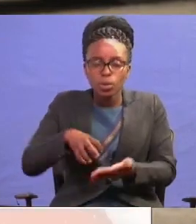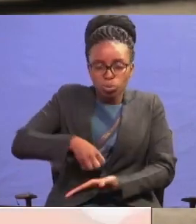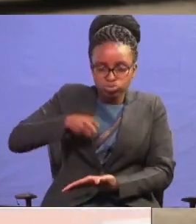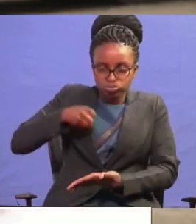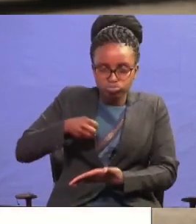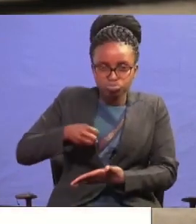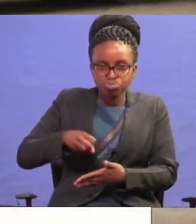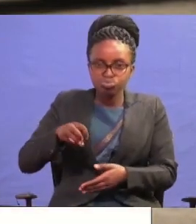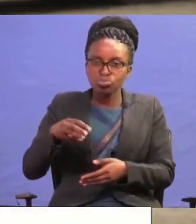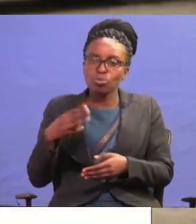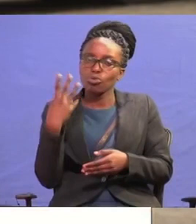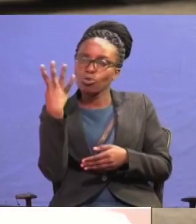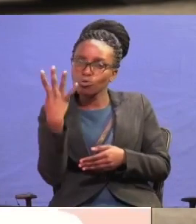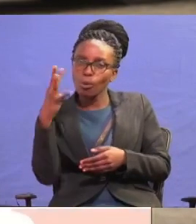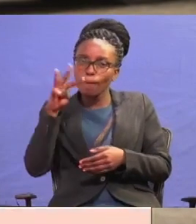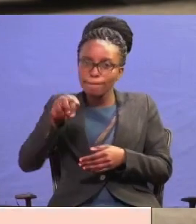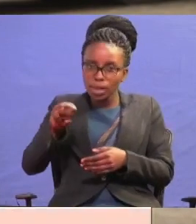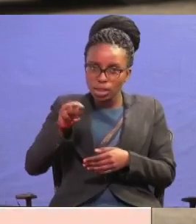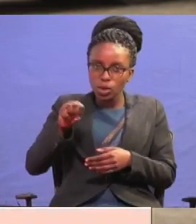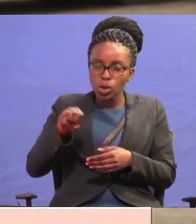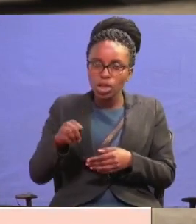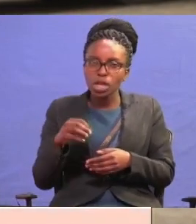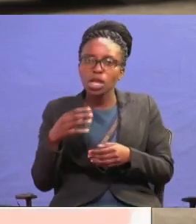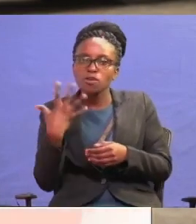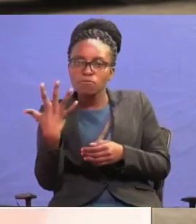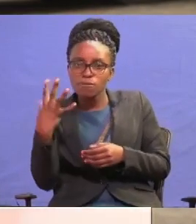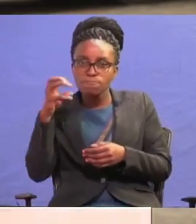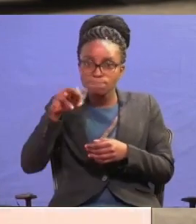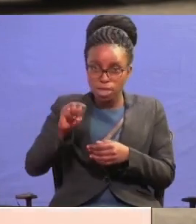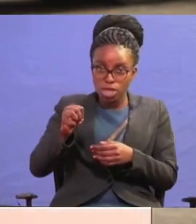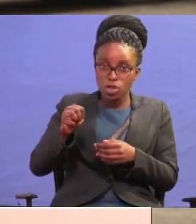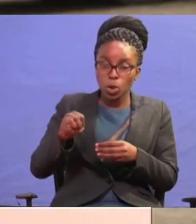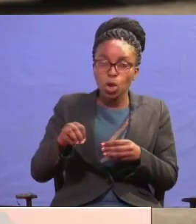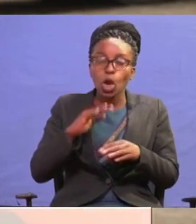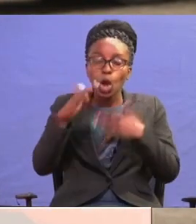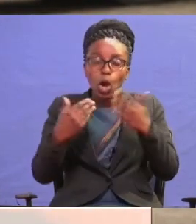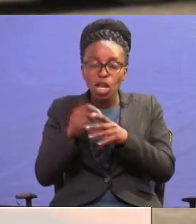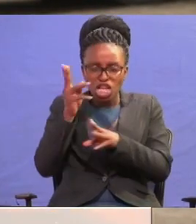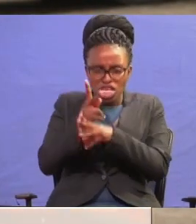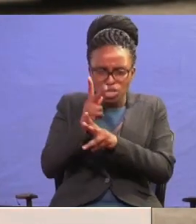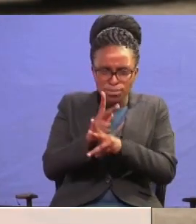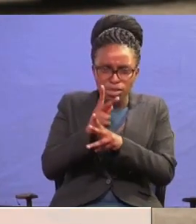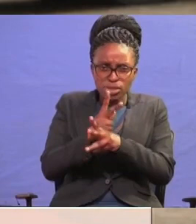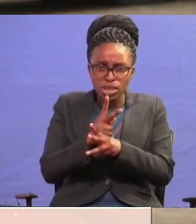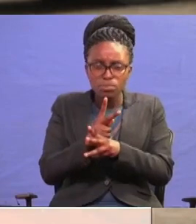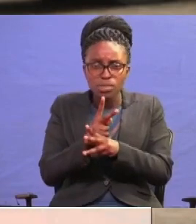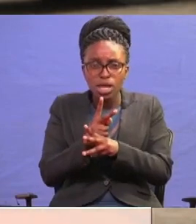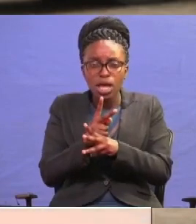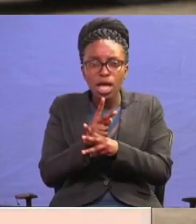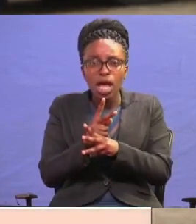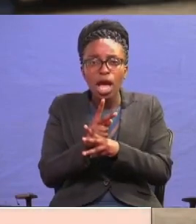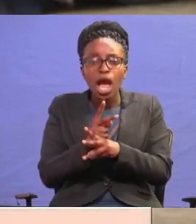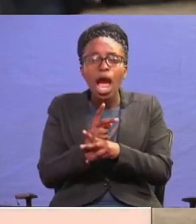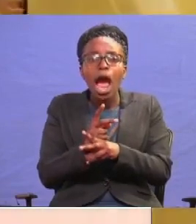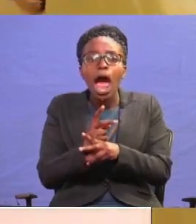cha milioni 4, milioni 5 kuchimba borehole moja. Lakini kwa sasa tukiwa na mashine yetu kama Embu County, tutakuwa